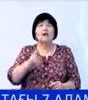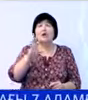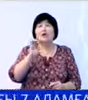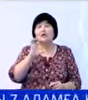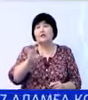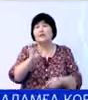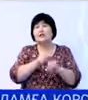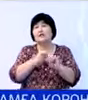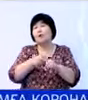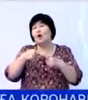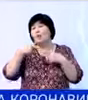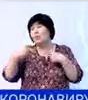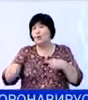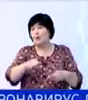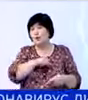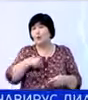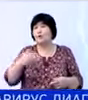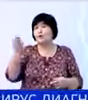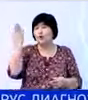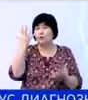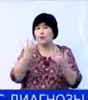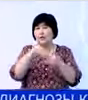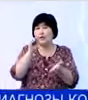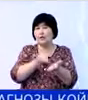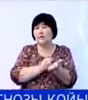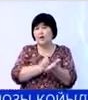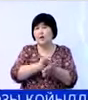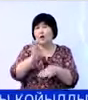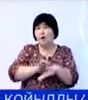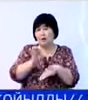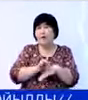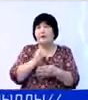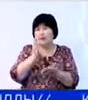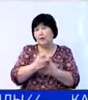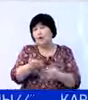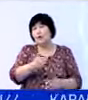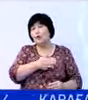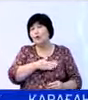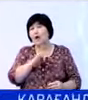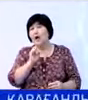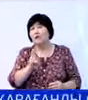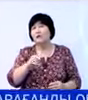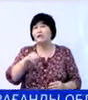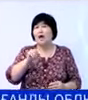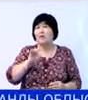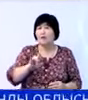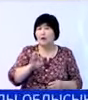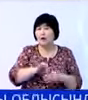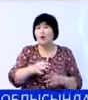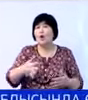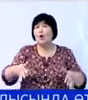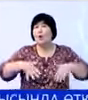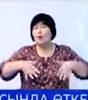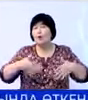инфекциясынан бөлек өздерінің бұрын есепте тұрған науқастарының түрі бар. Оның ішінде жүрек қан тамыр аурулары бар, өкпе тыныс